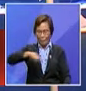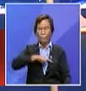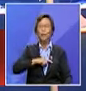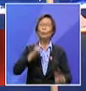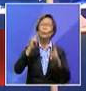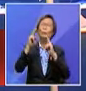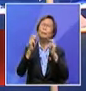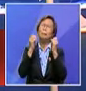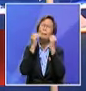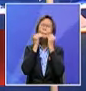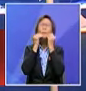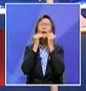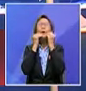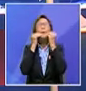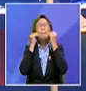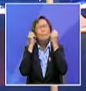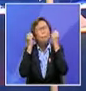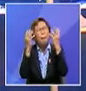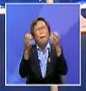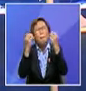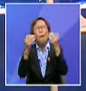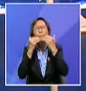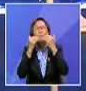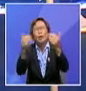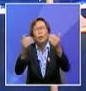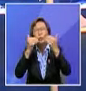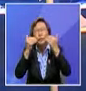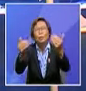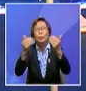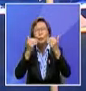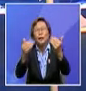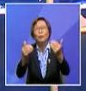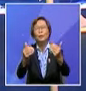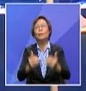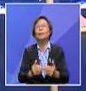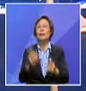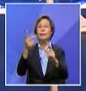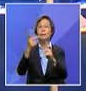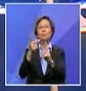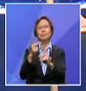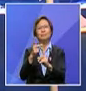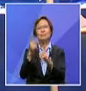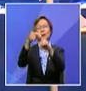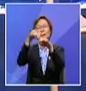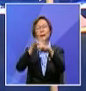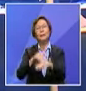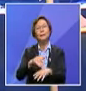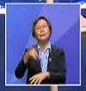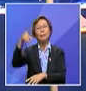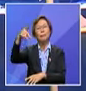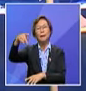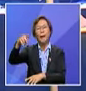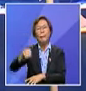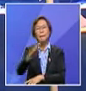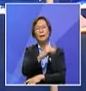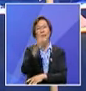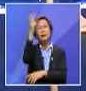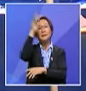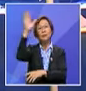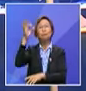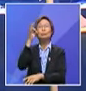mengucapkan setinggi-tinggi penghargaan dan terima kasih kepada Yang Amat Berhormat Perdana Menteri dan Kerajaan